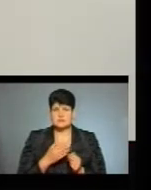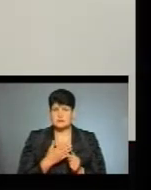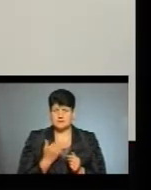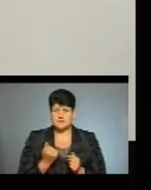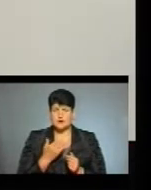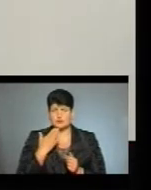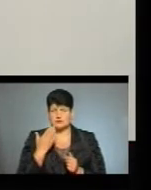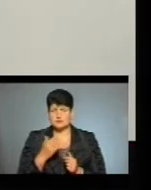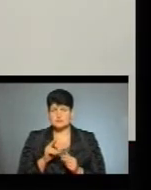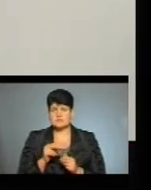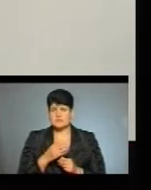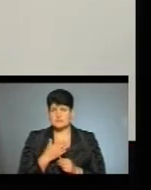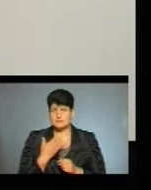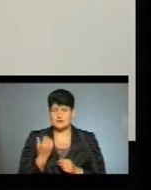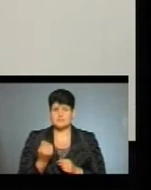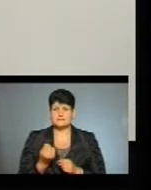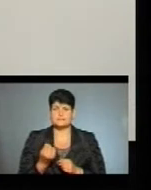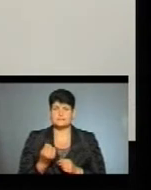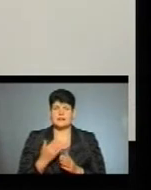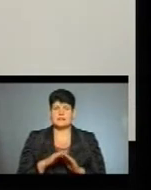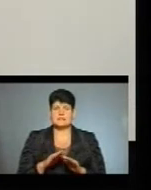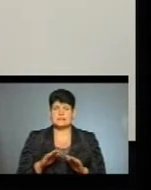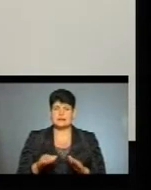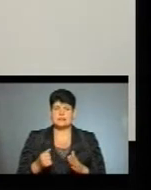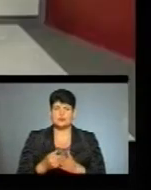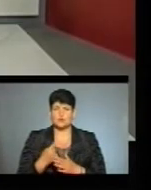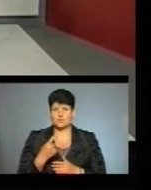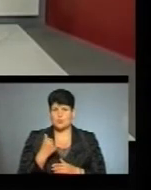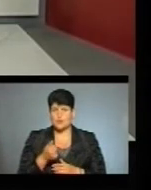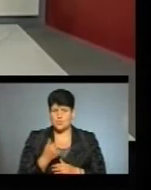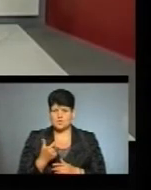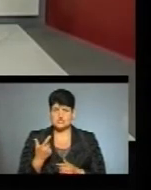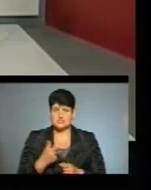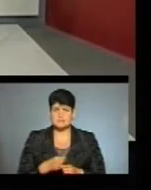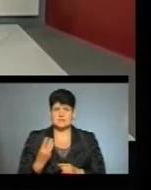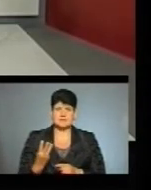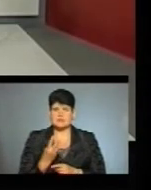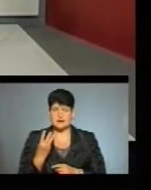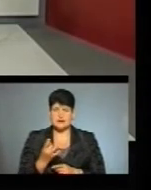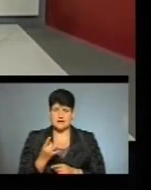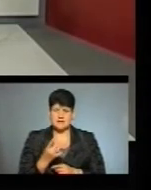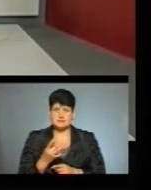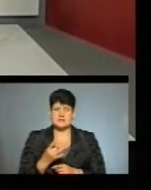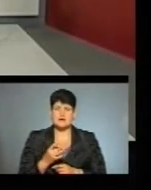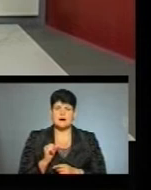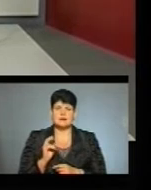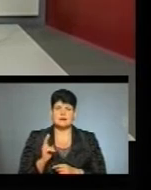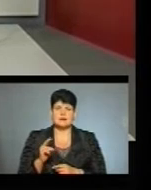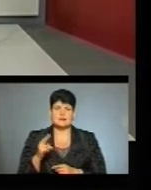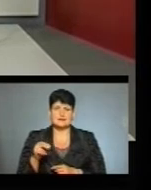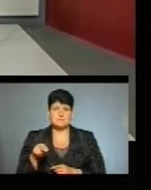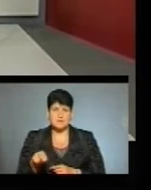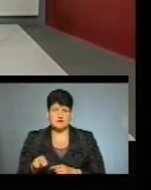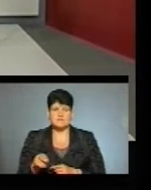нема остаточних даних, але дітей, наприклад, до року, які щепляться триразово вакциною АКДП, в